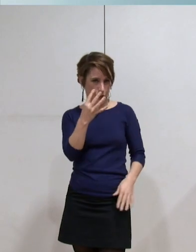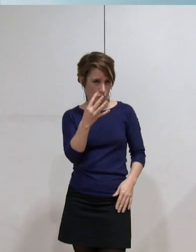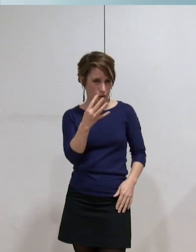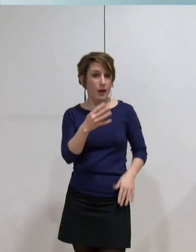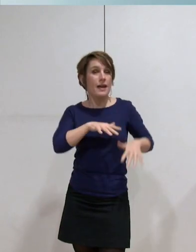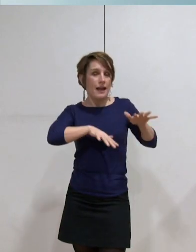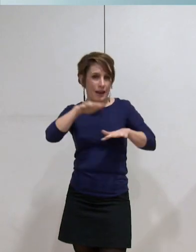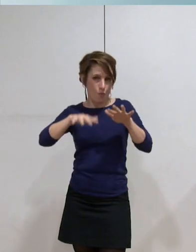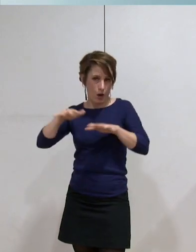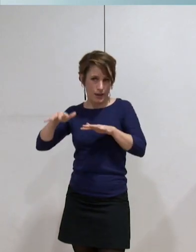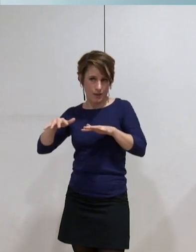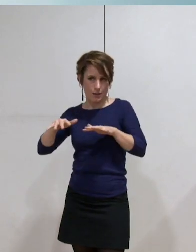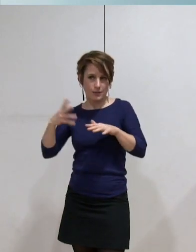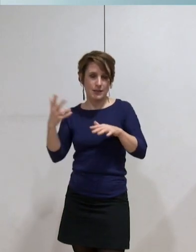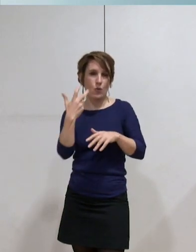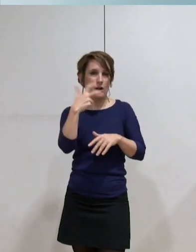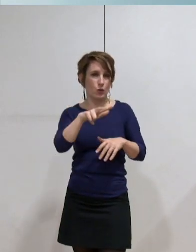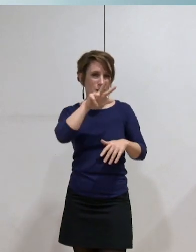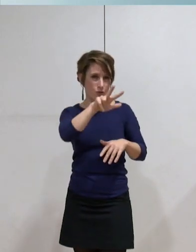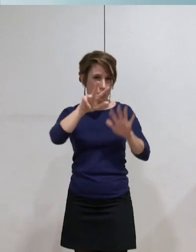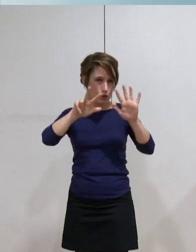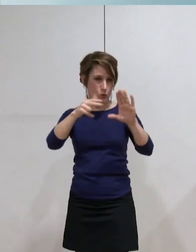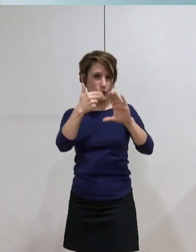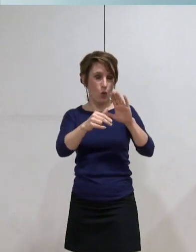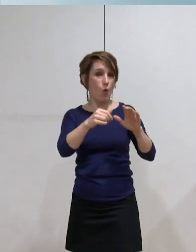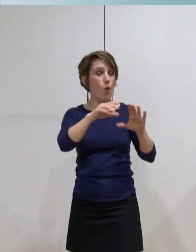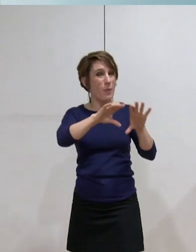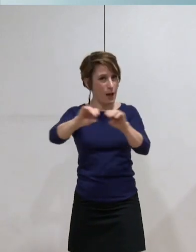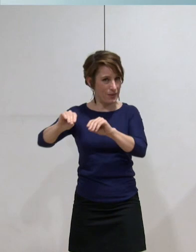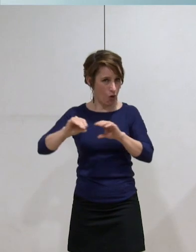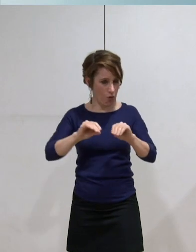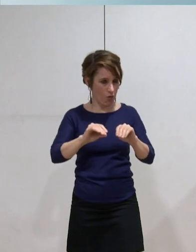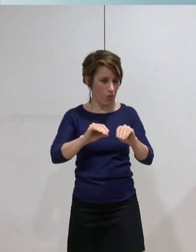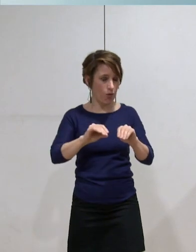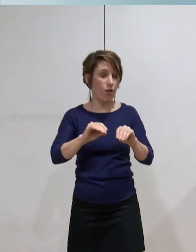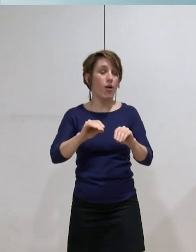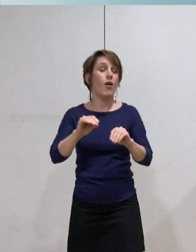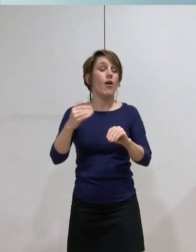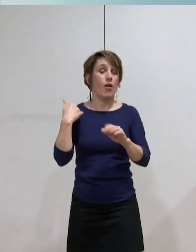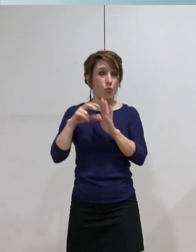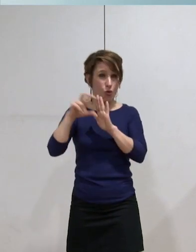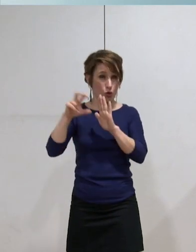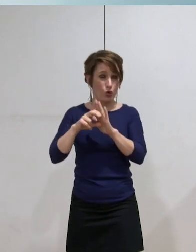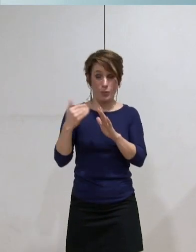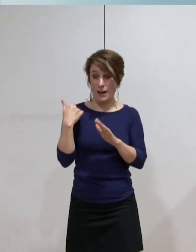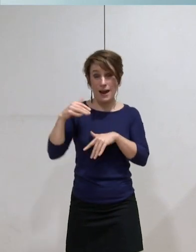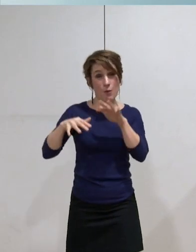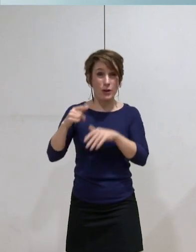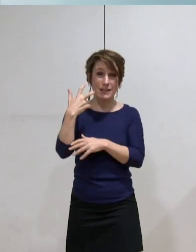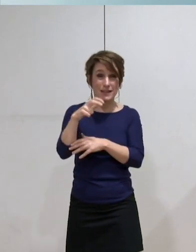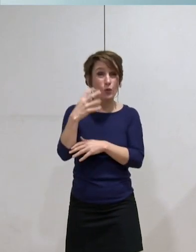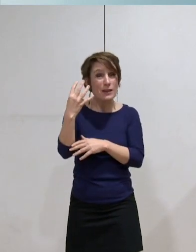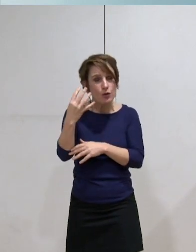la strate est de 338 € par habitant pour Grenoble en 2014 la moyenne était de 304 € par